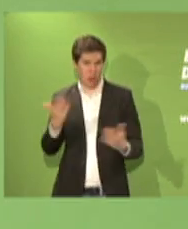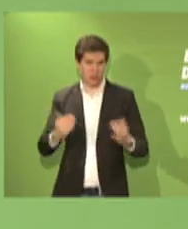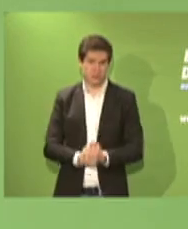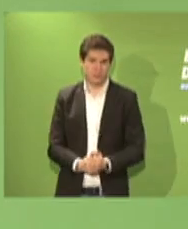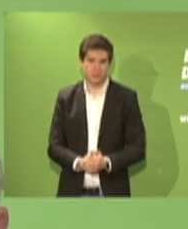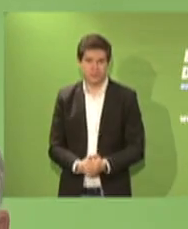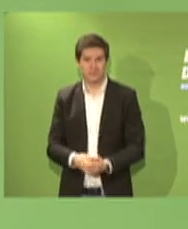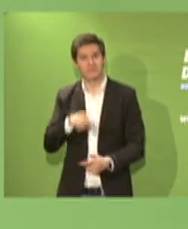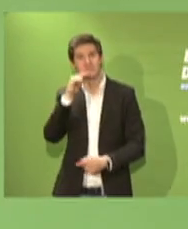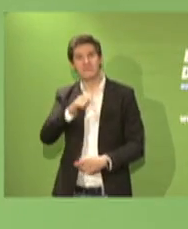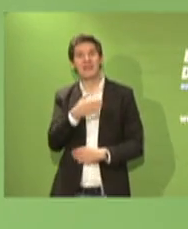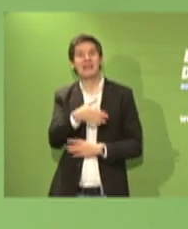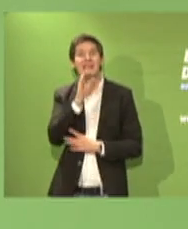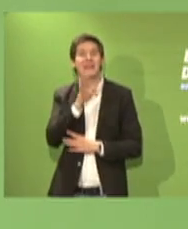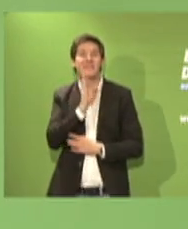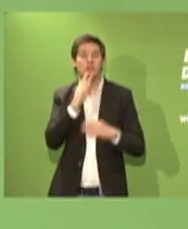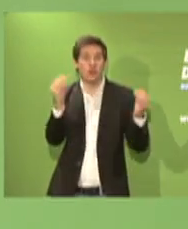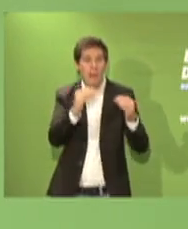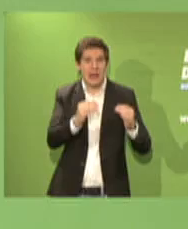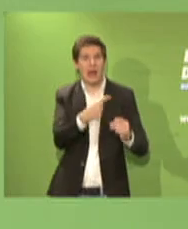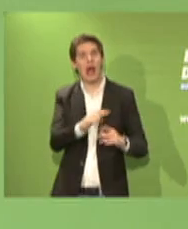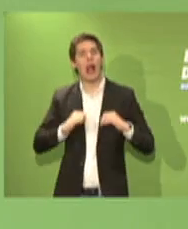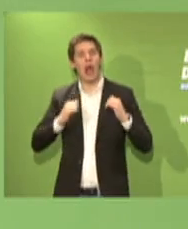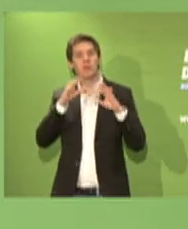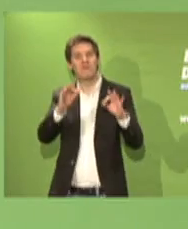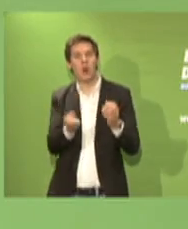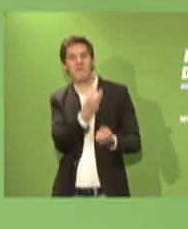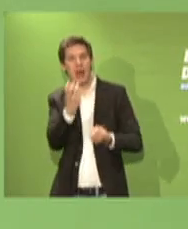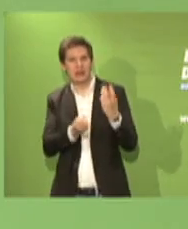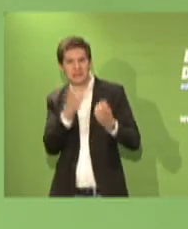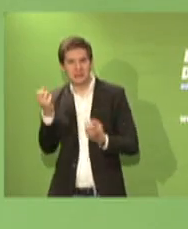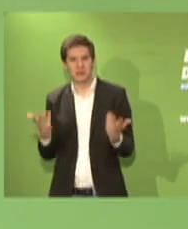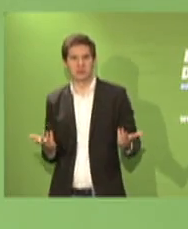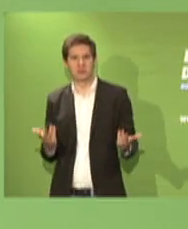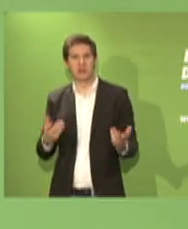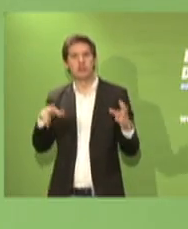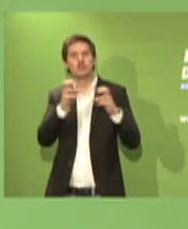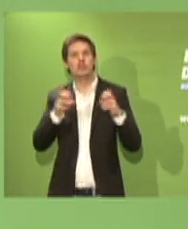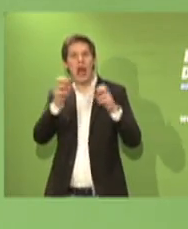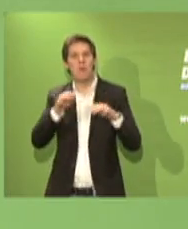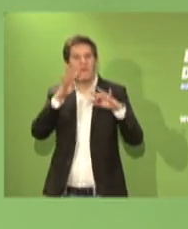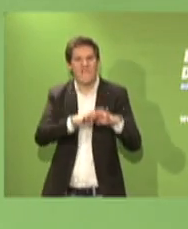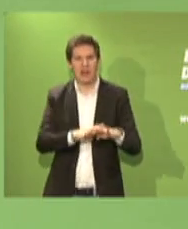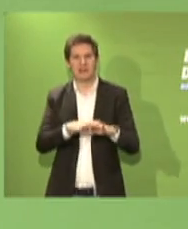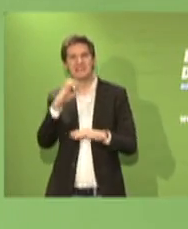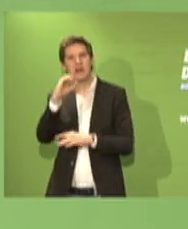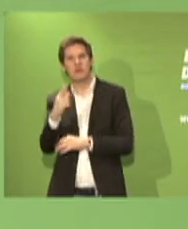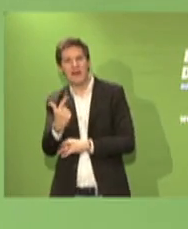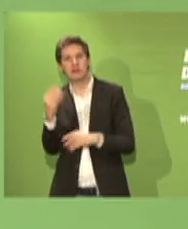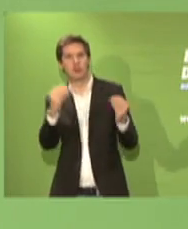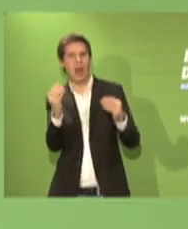ist Trinkwasserspeicher und Lebensraum für viele Pflanzen, Lärmfilter, Staubfilter und